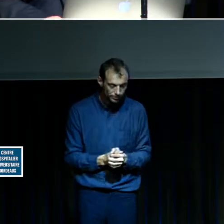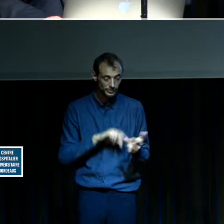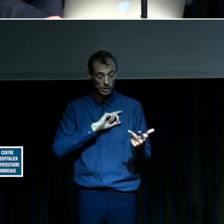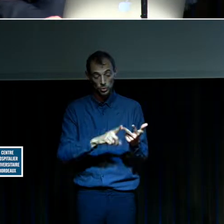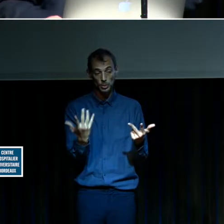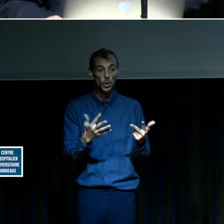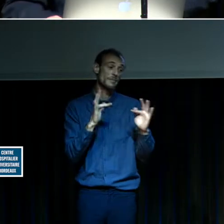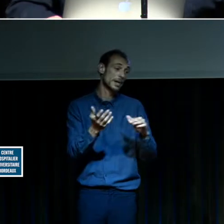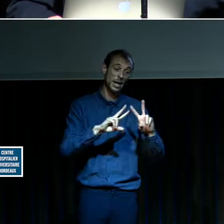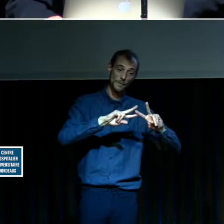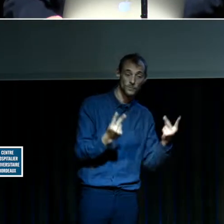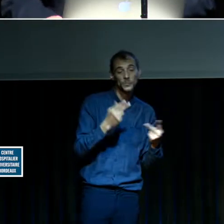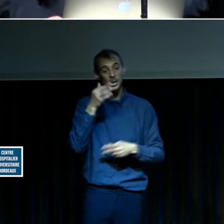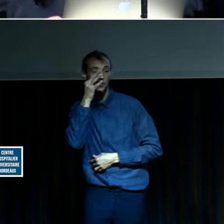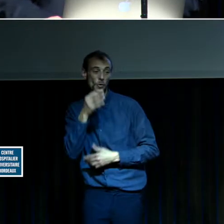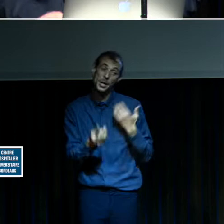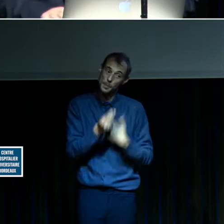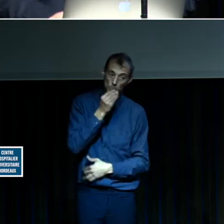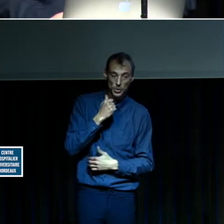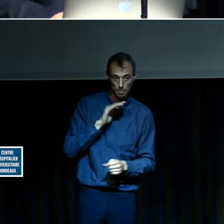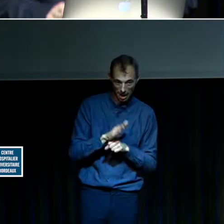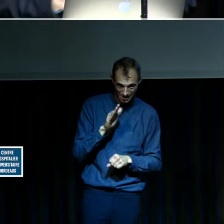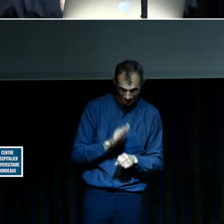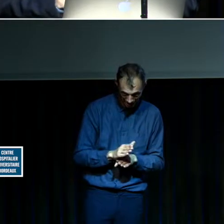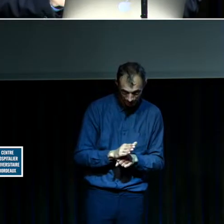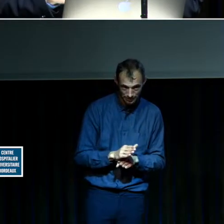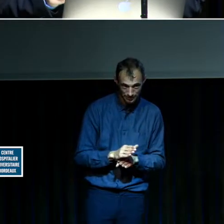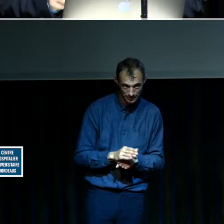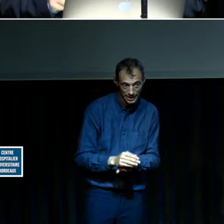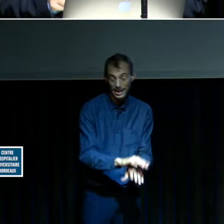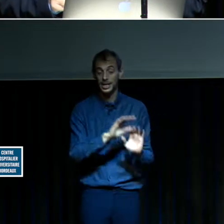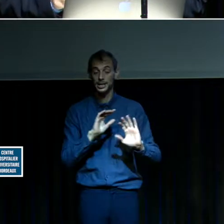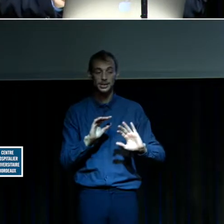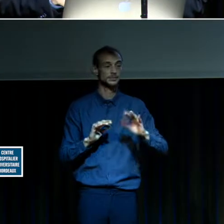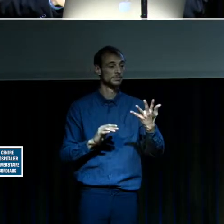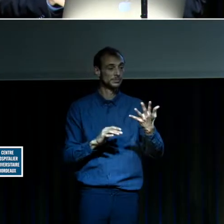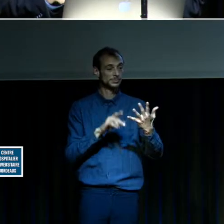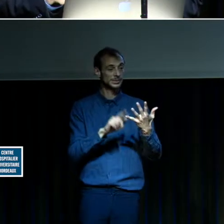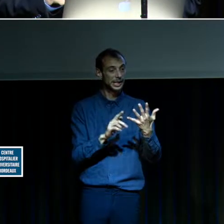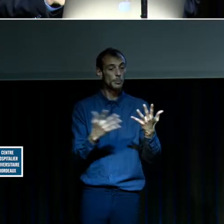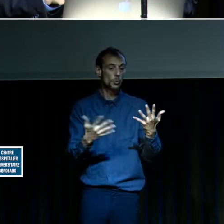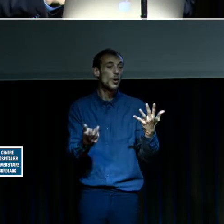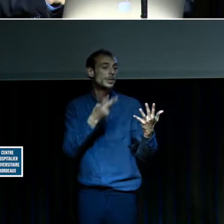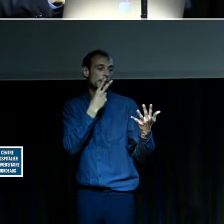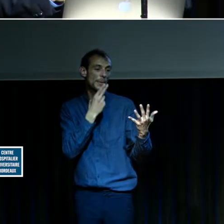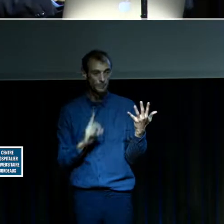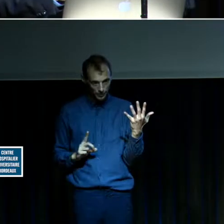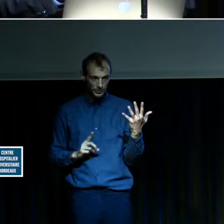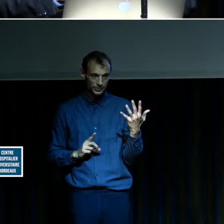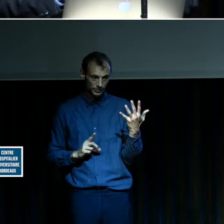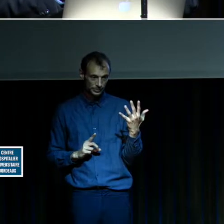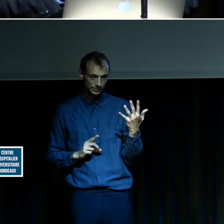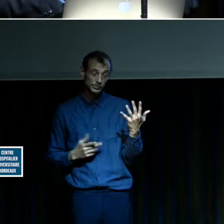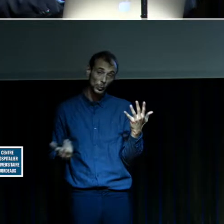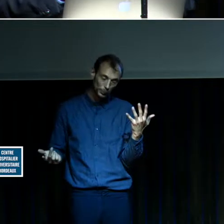fruits et de légumes. Donc, et le cinquième, c'est la consommation de tabac. Donc, si vous